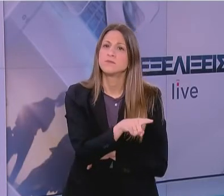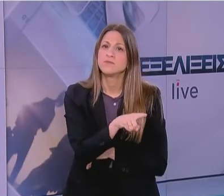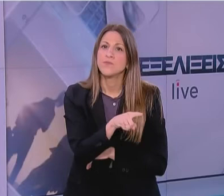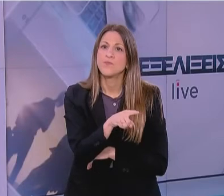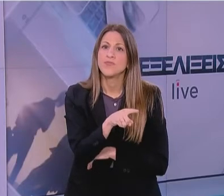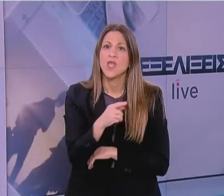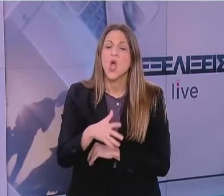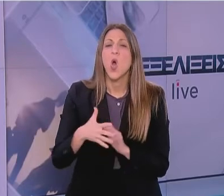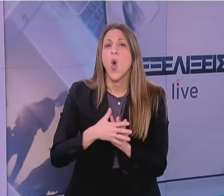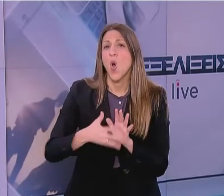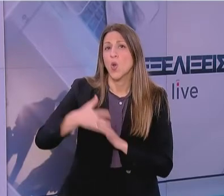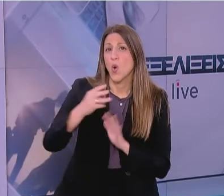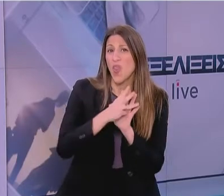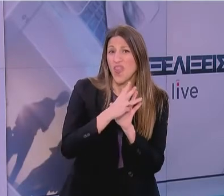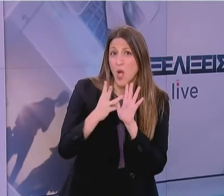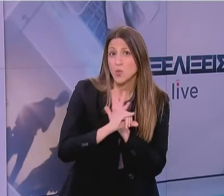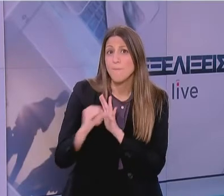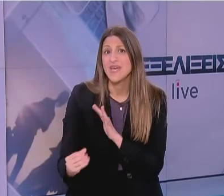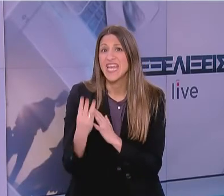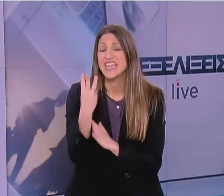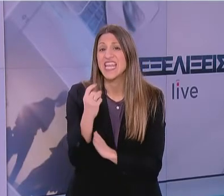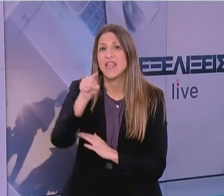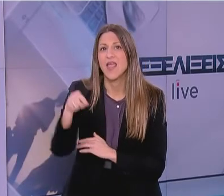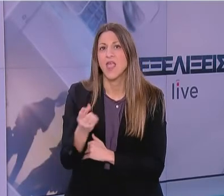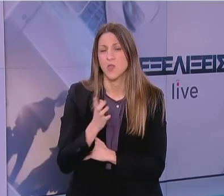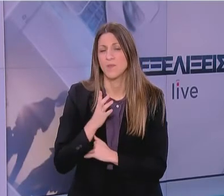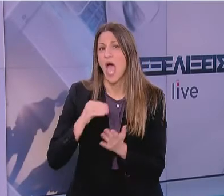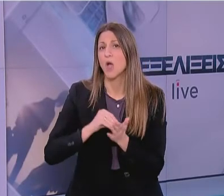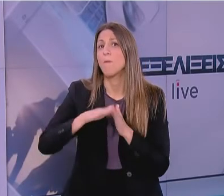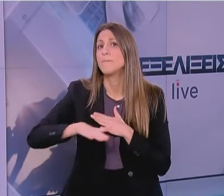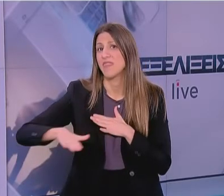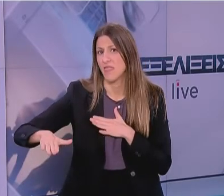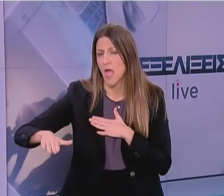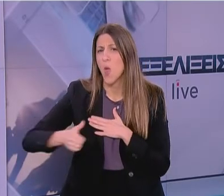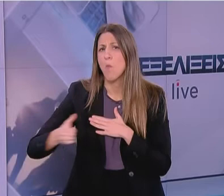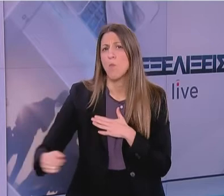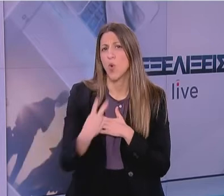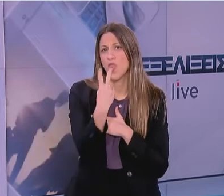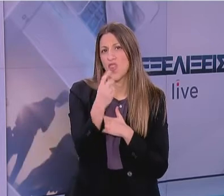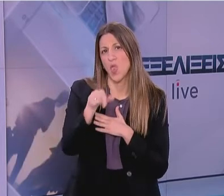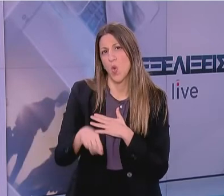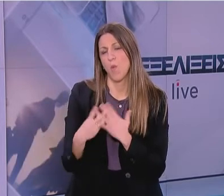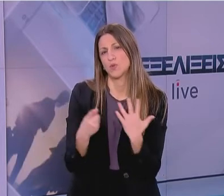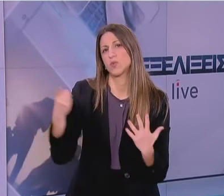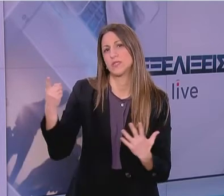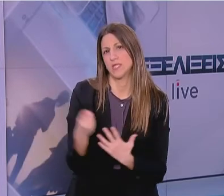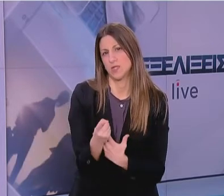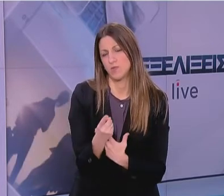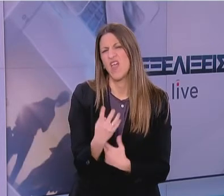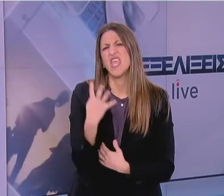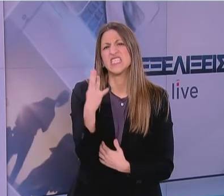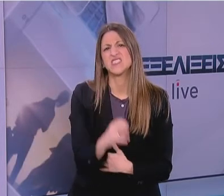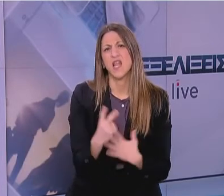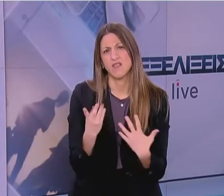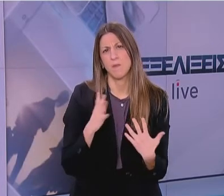ηλικίες 18-39 ετών, ενώ στις μικρές ηλικίες τα παιδιά, μόλις το 2,8% της νόσου, 47 κρούσματα